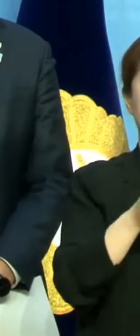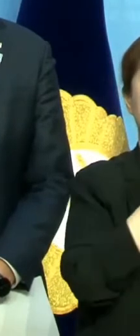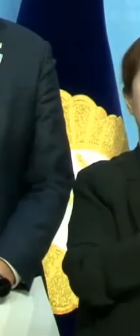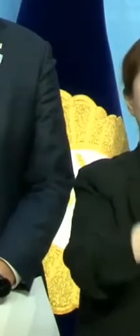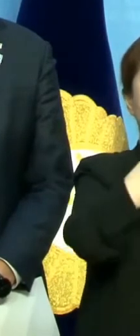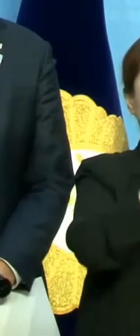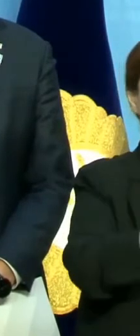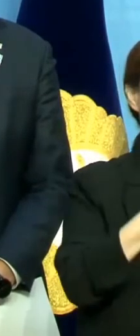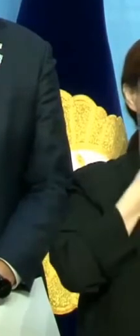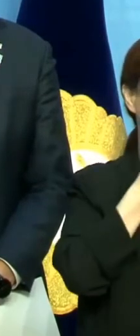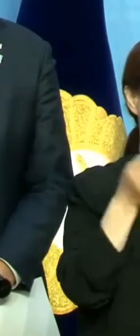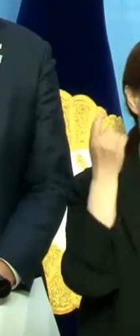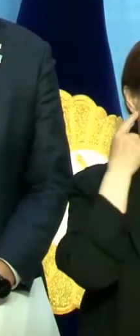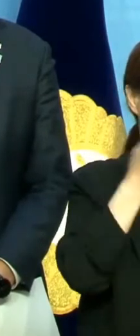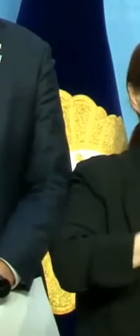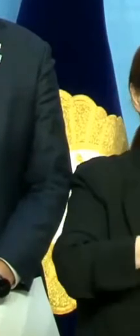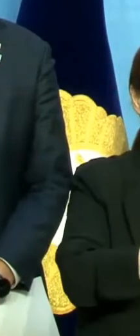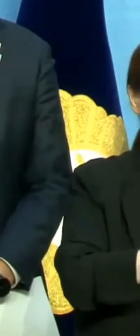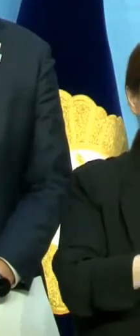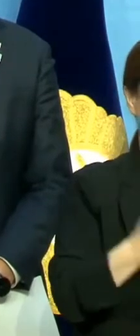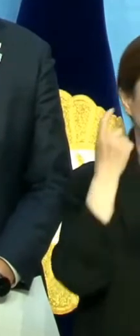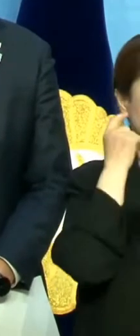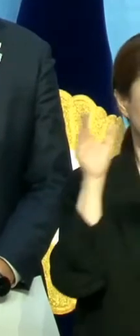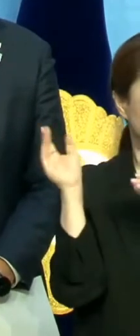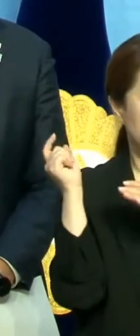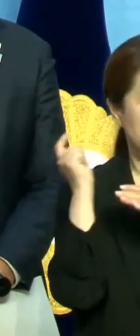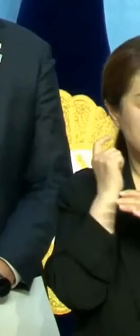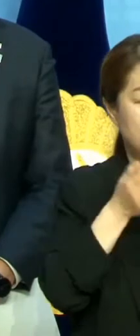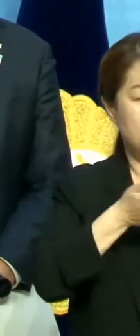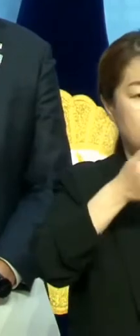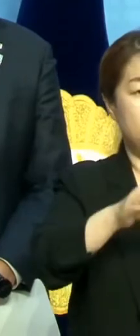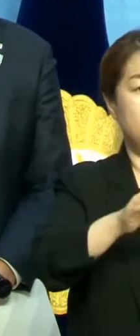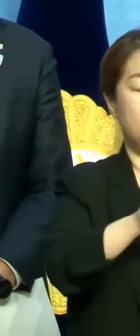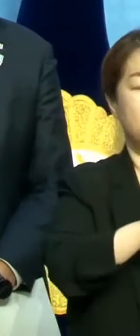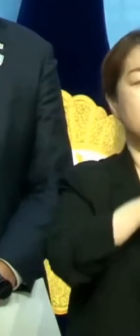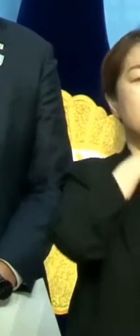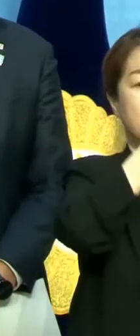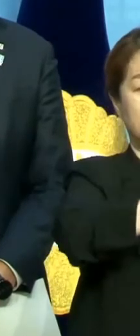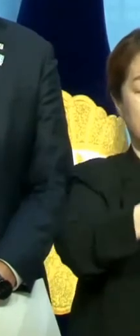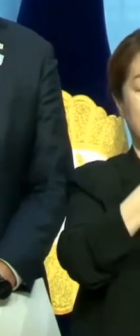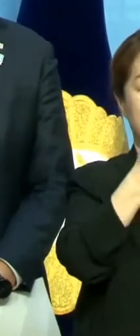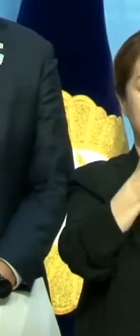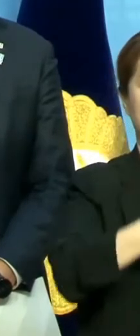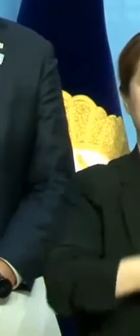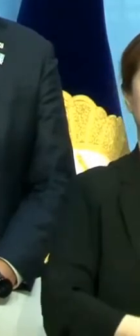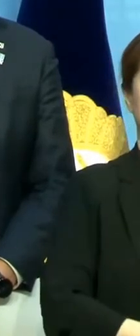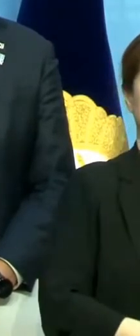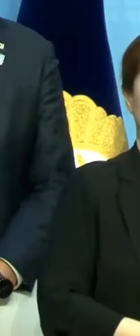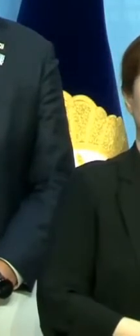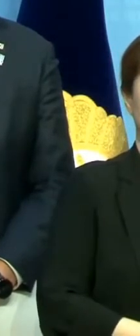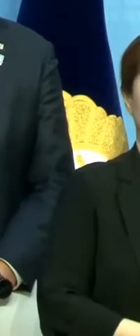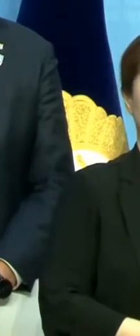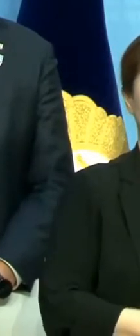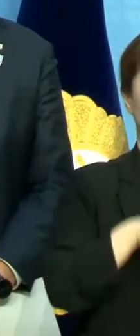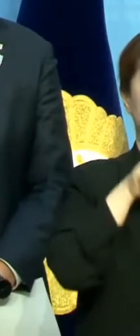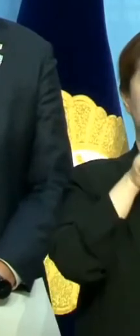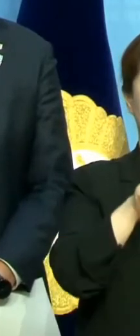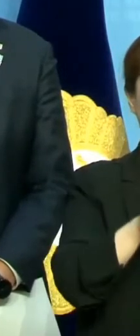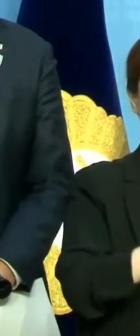목소리와 호소에 귀 기울여 들어주시면 정말 감사하겠습니다. 그러면